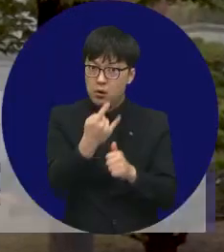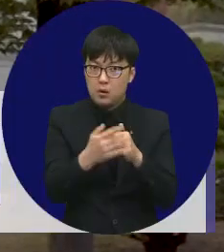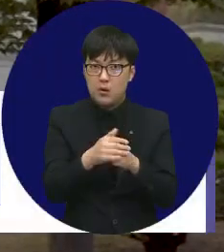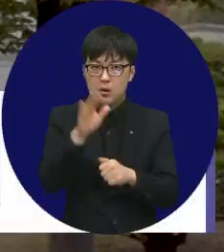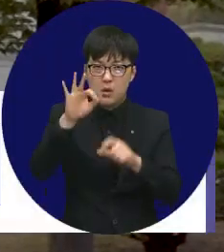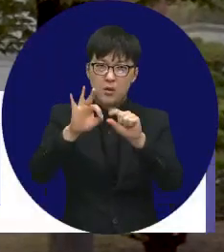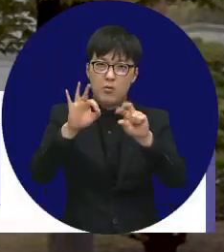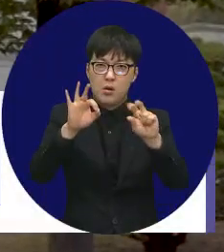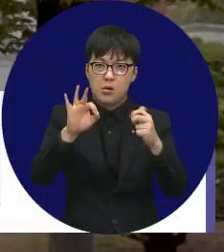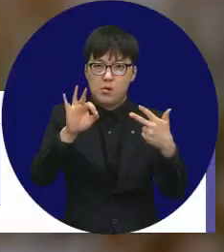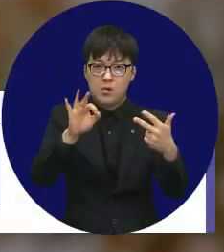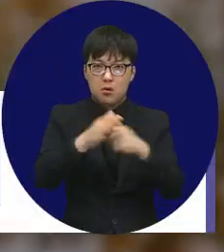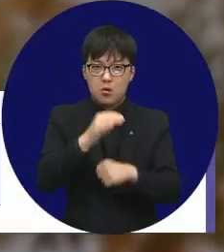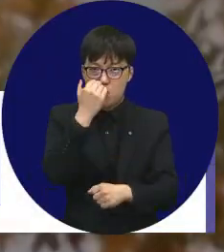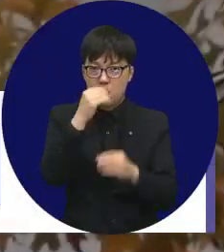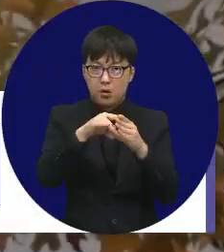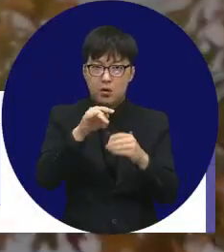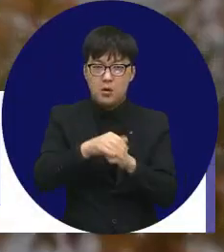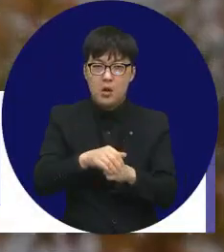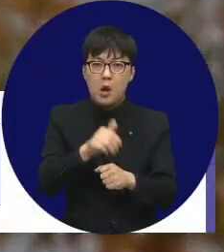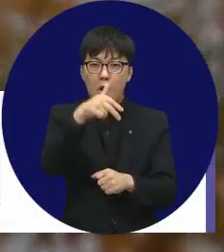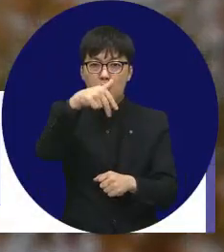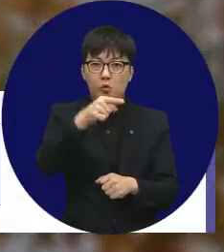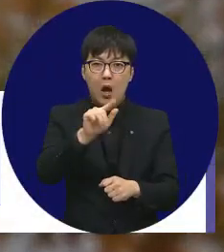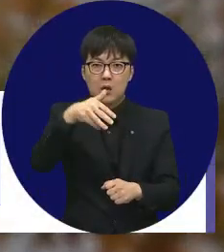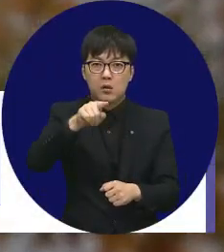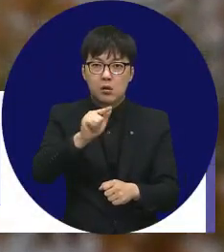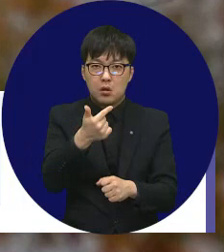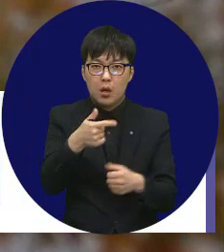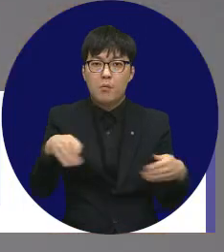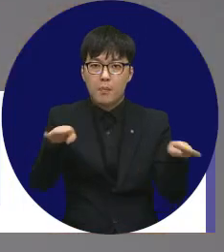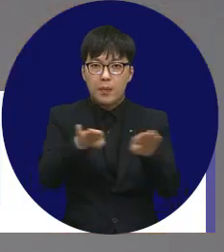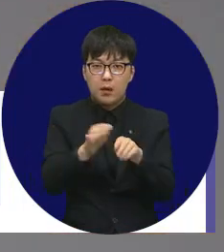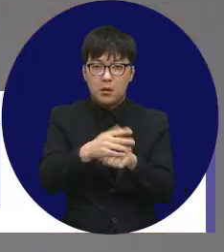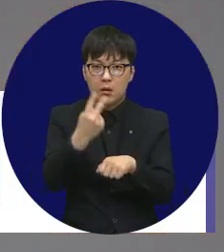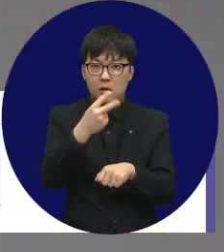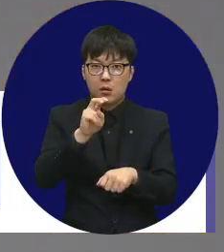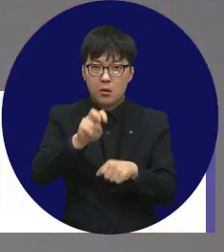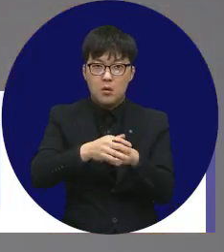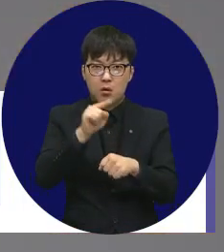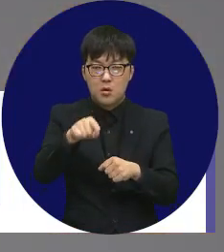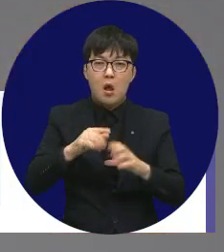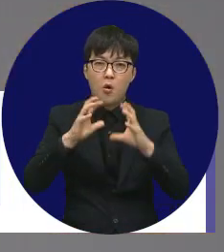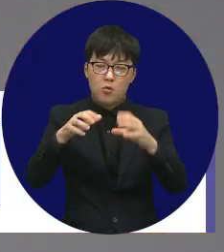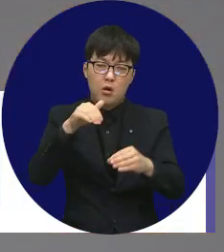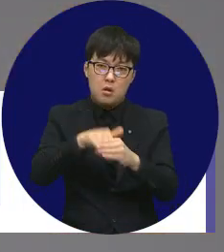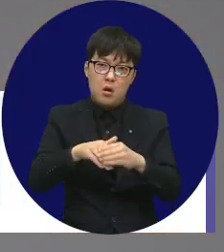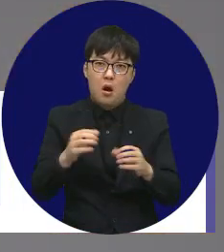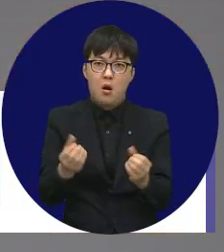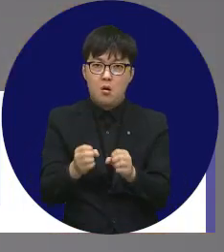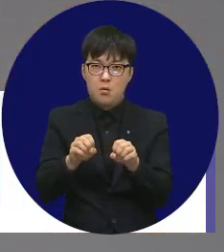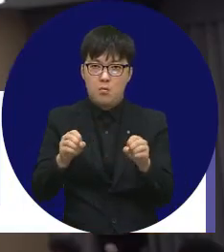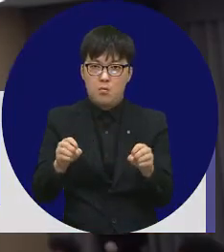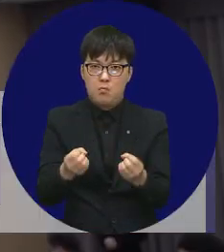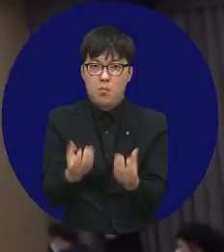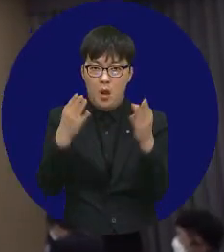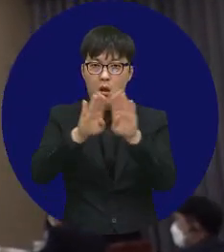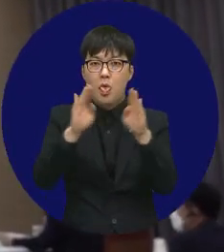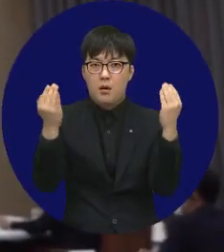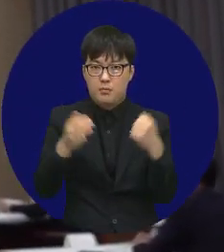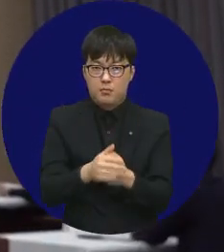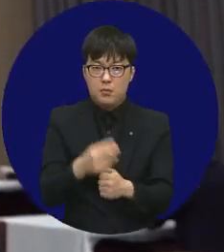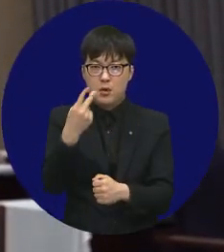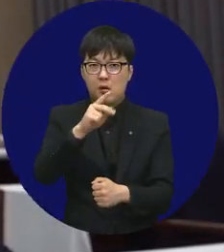중앙선거관리위원회가 지난 10월 27일 중앙선관위 과천청사에서 2020 서울국제선거포럼을 개최했습니다.